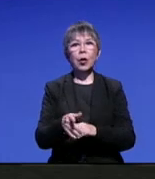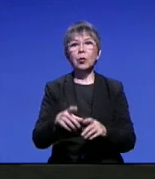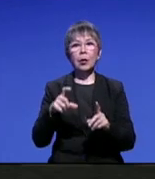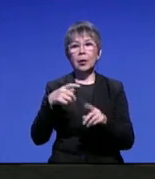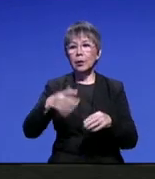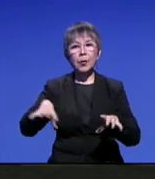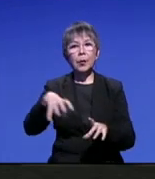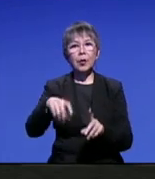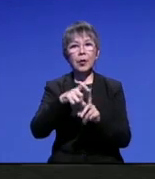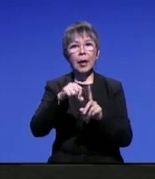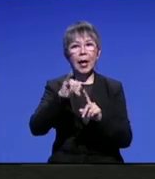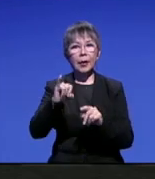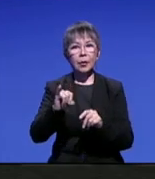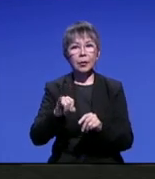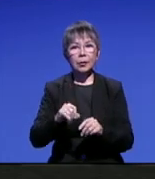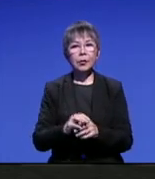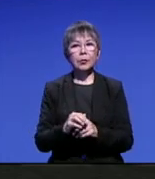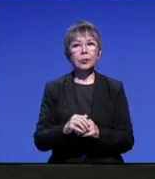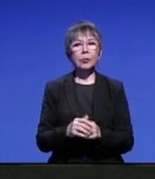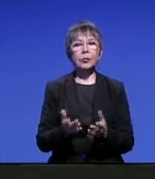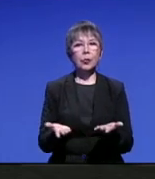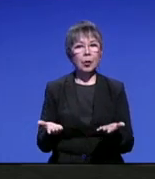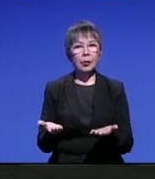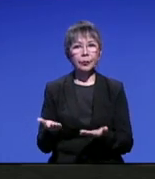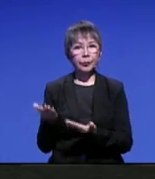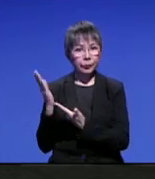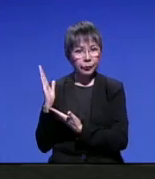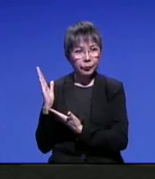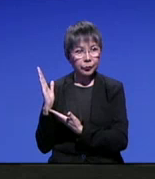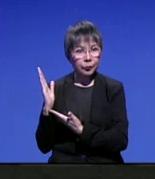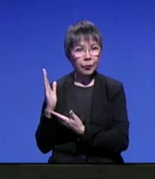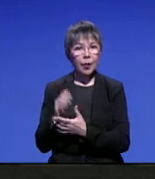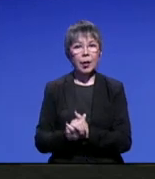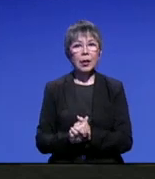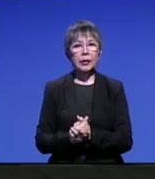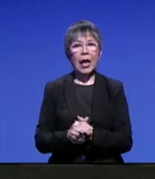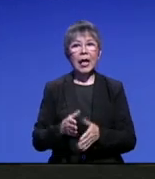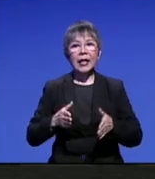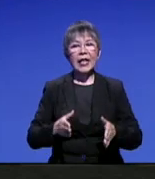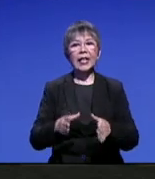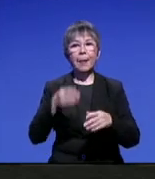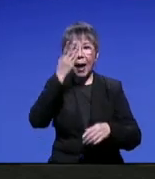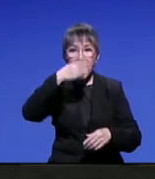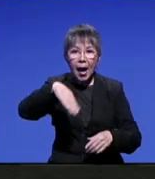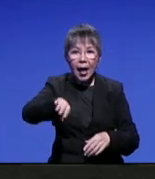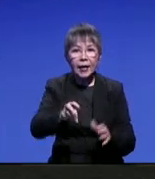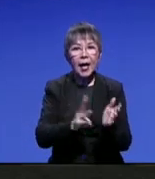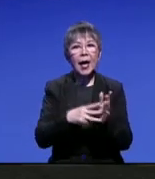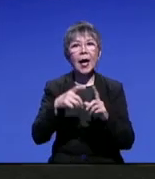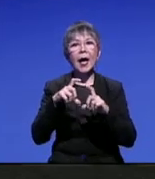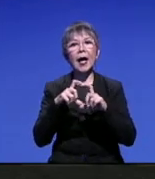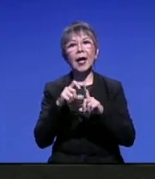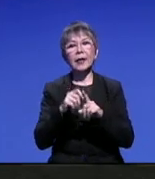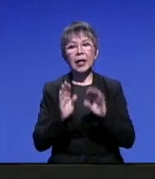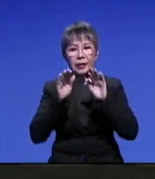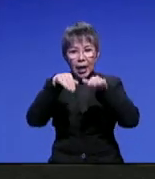Jakarta, serta Ring 1 Istana Negara. Sejumlah jalan raya seperti Jalan Gajah Mada, kemudian Hayam Muruk,